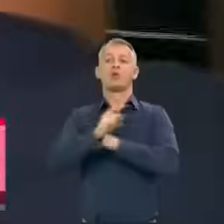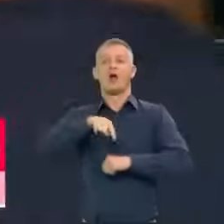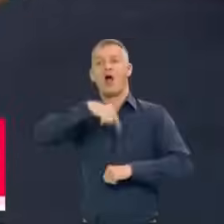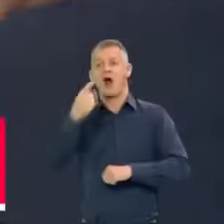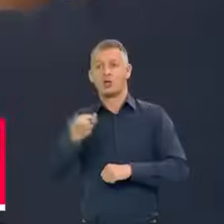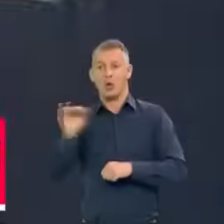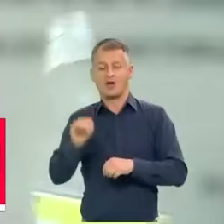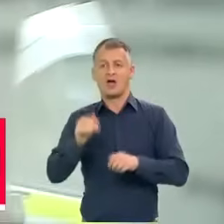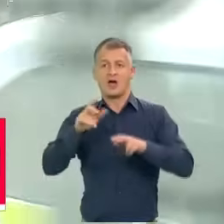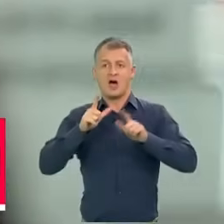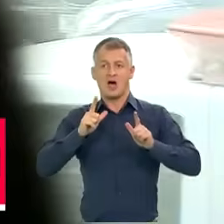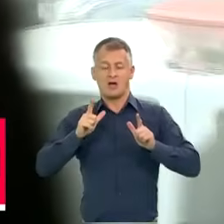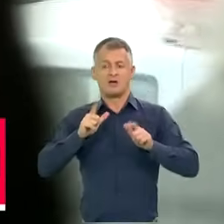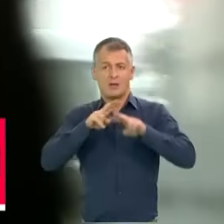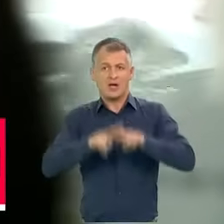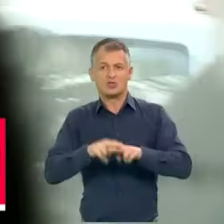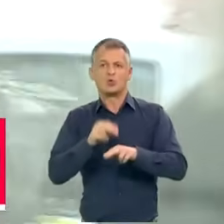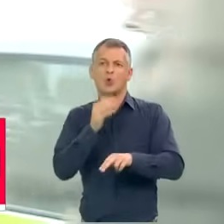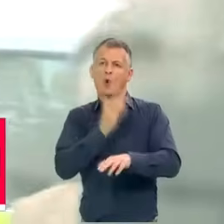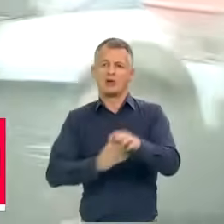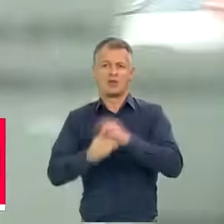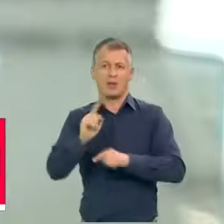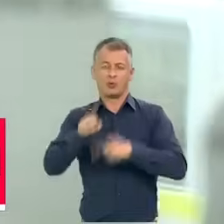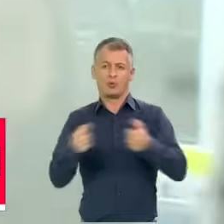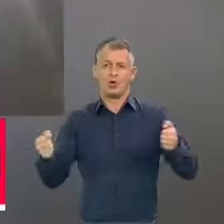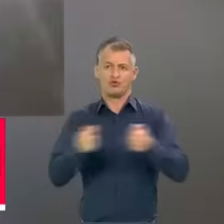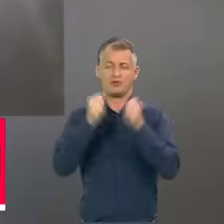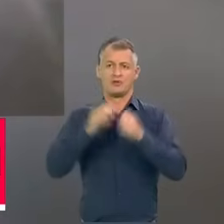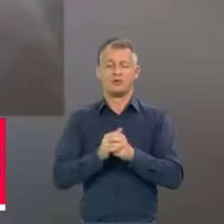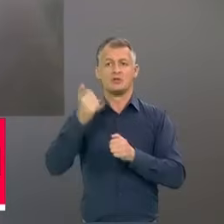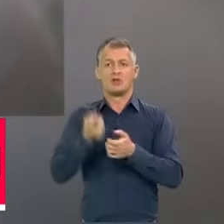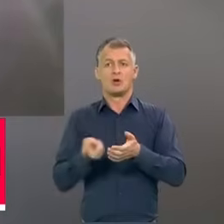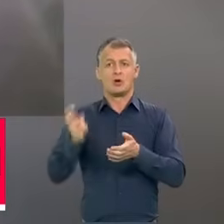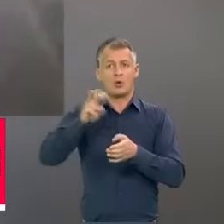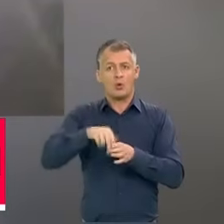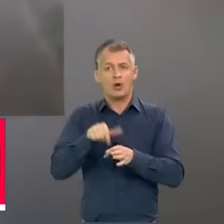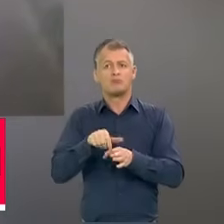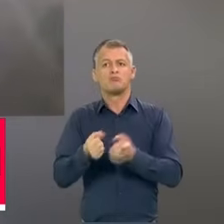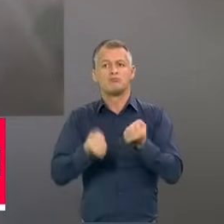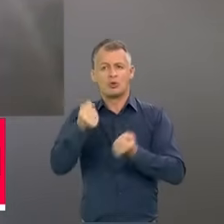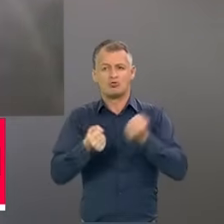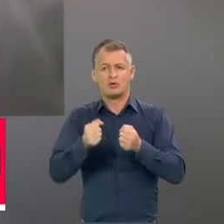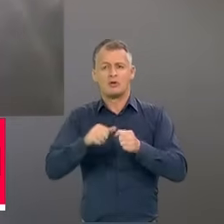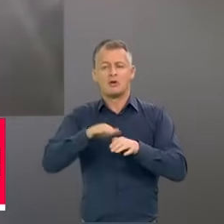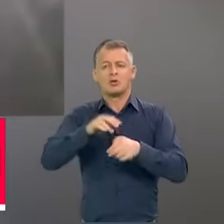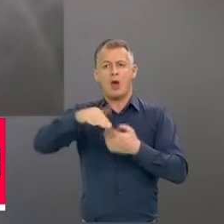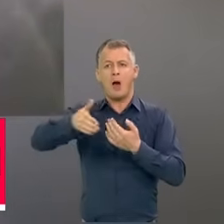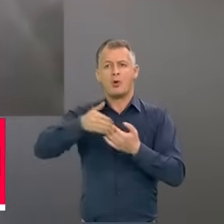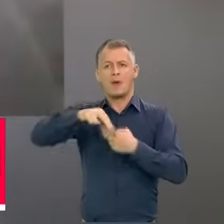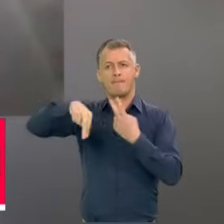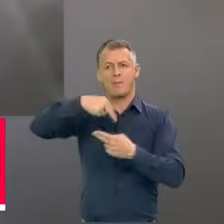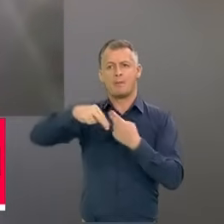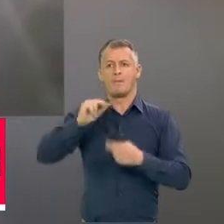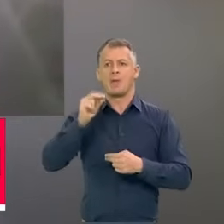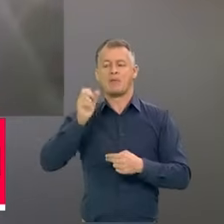17 ani s a urcat la volanul mașinii prietenului său și în parcarea parcului Pantelimon a lovit grav doi copii băiatul în